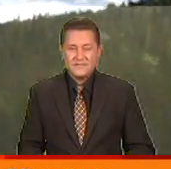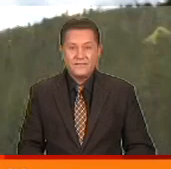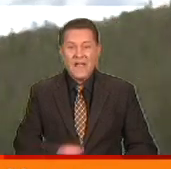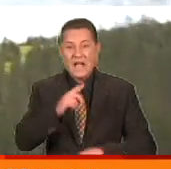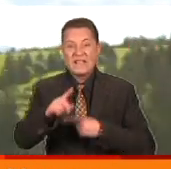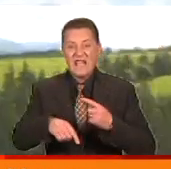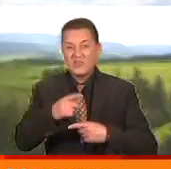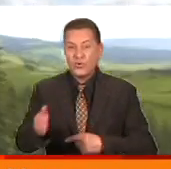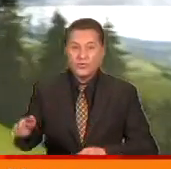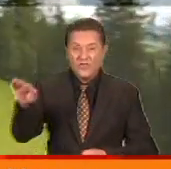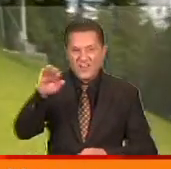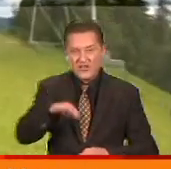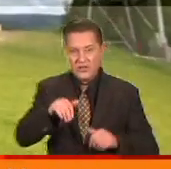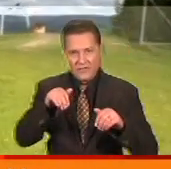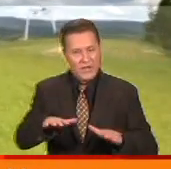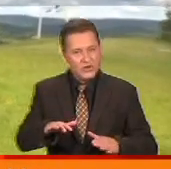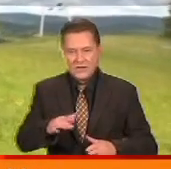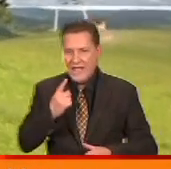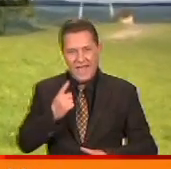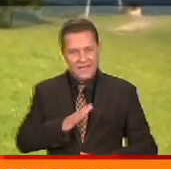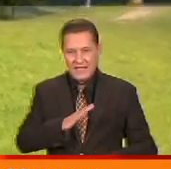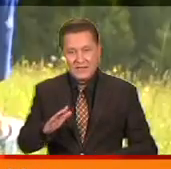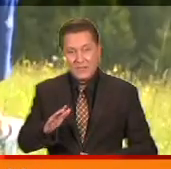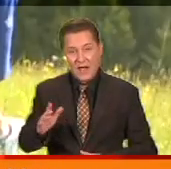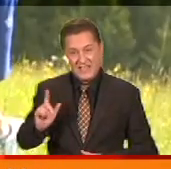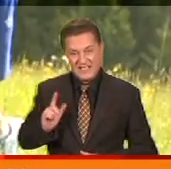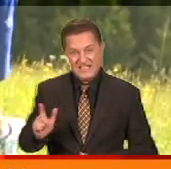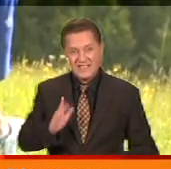Наступну вершину вирішила долати не сама. З Василем.